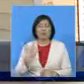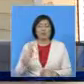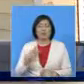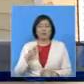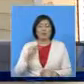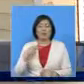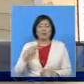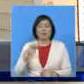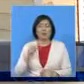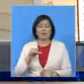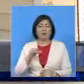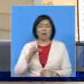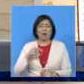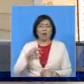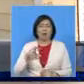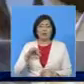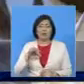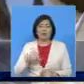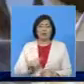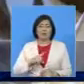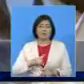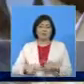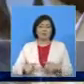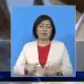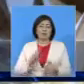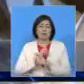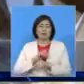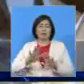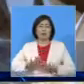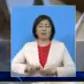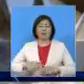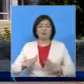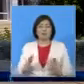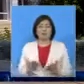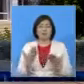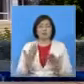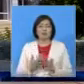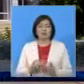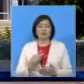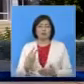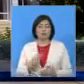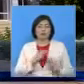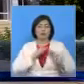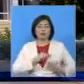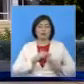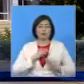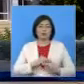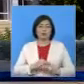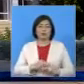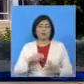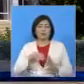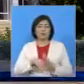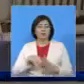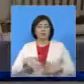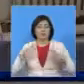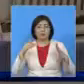Багдат Орынбаева и Альмира Уракова скоропостижно скончались на месте ДТП. Обе трудились, не покладая рук, и внесли